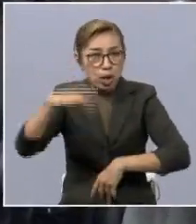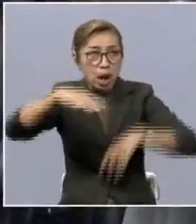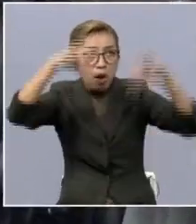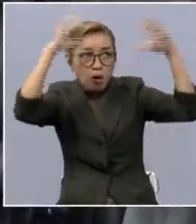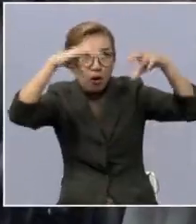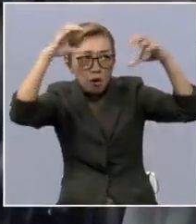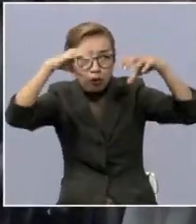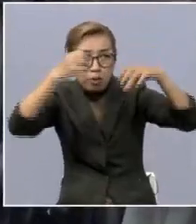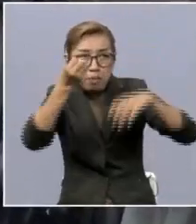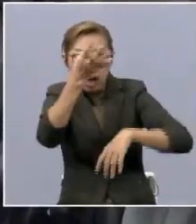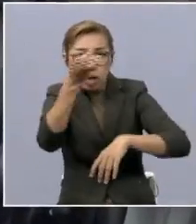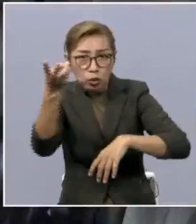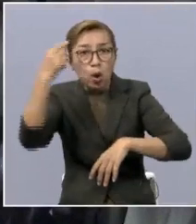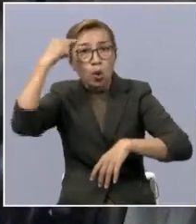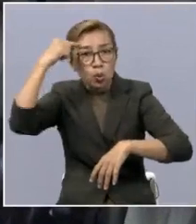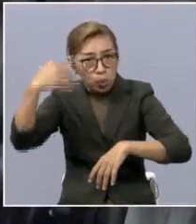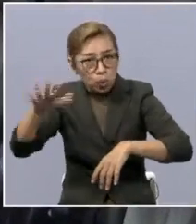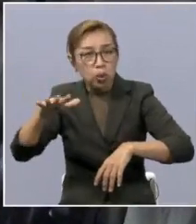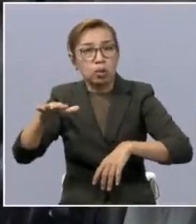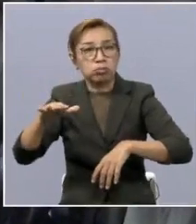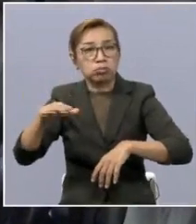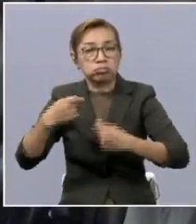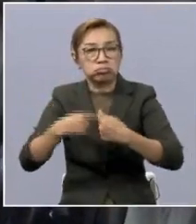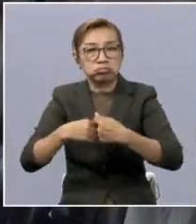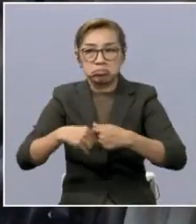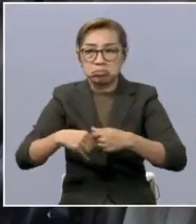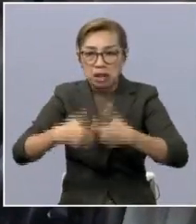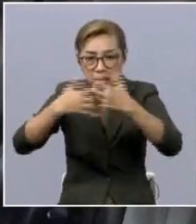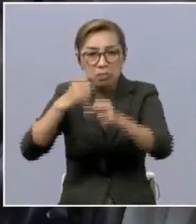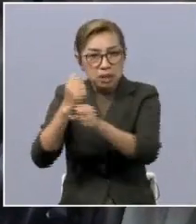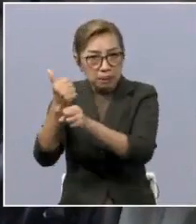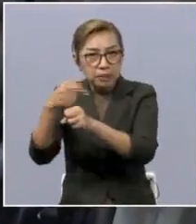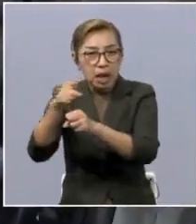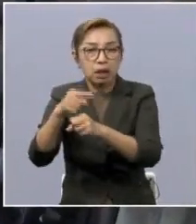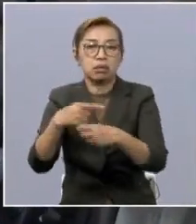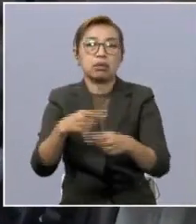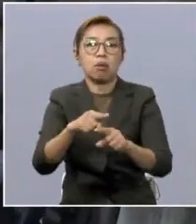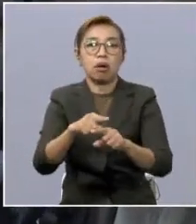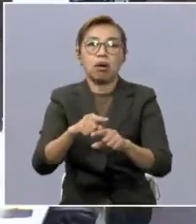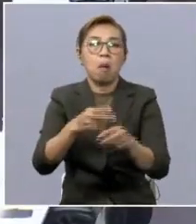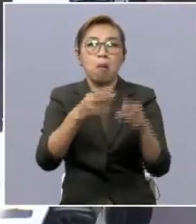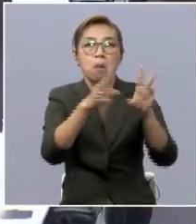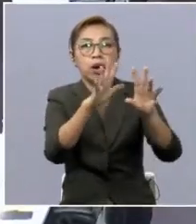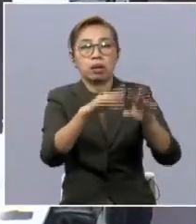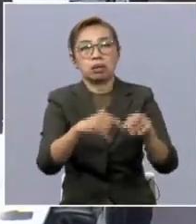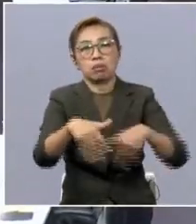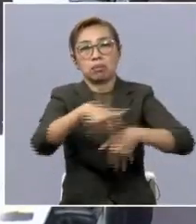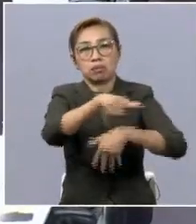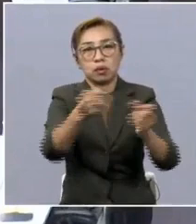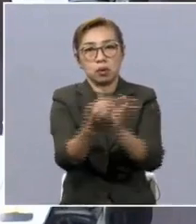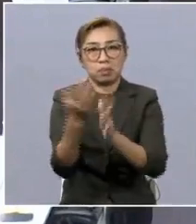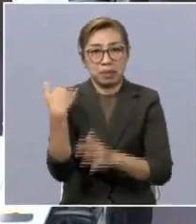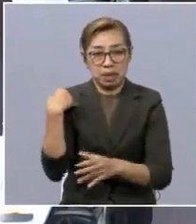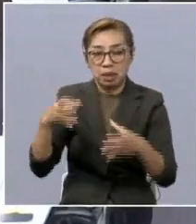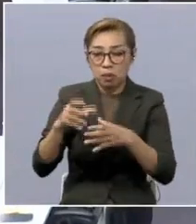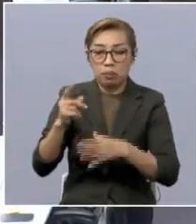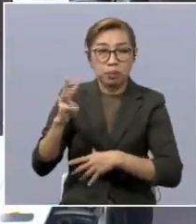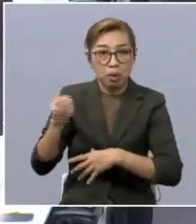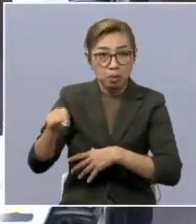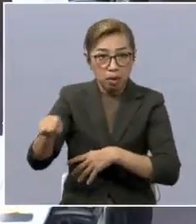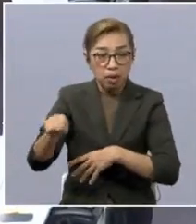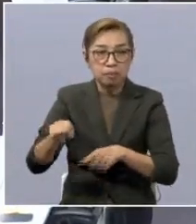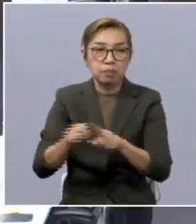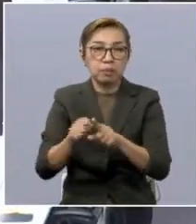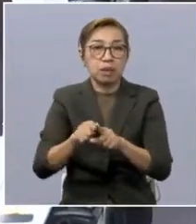ได้ล่วงหน้าจนกระทบและสร้างความเดือดร้อนให้กับประชาชนอย่างมากนอกจากนี้คณะรัฐมนตรียังไม่ส่งเสริมให้มีการปฏิ